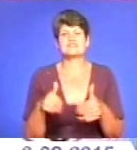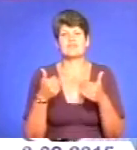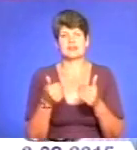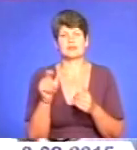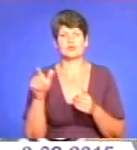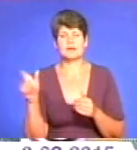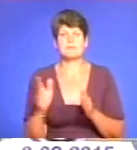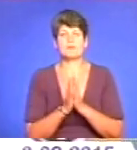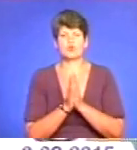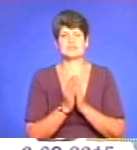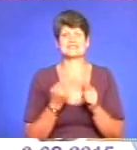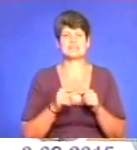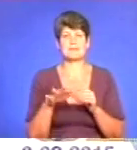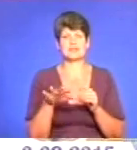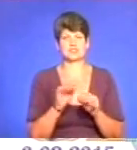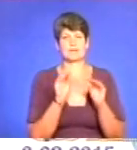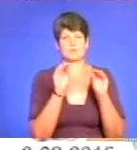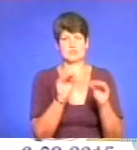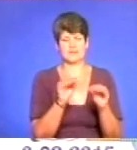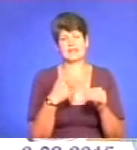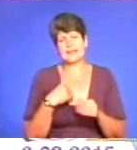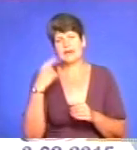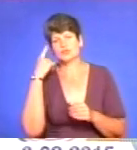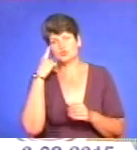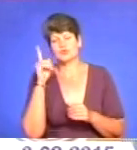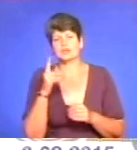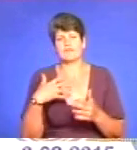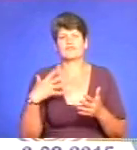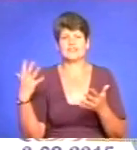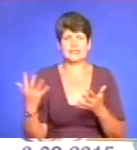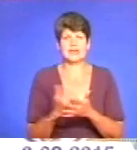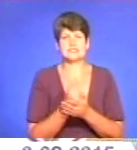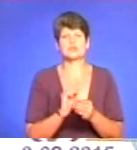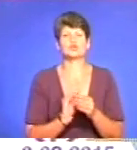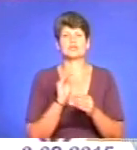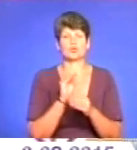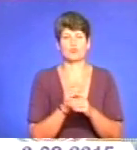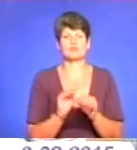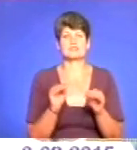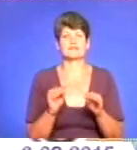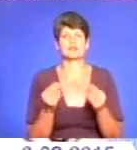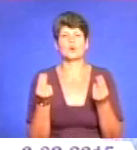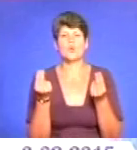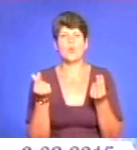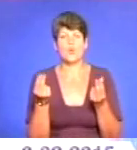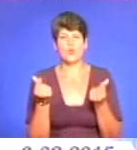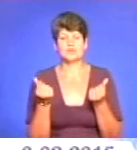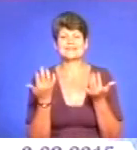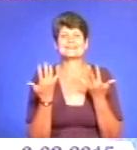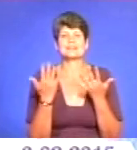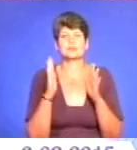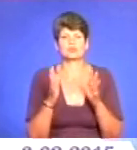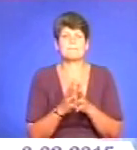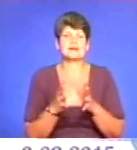де вони просять такі майданчики їм поставити. Я думаю, що нам вдасться ще додатково додати певну суму коштів, щоб скільки буде